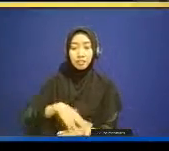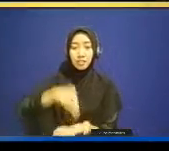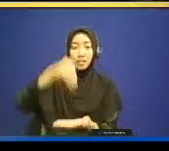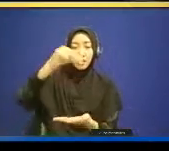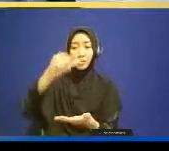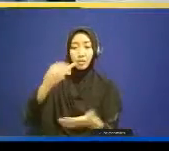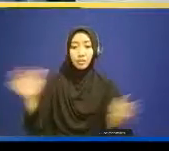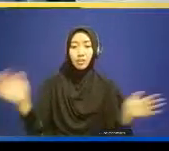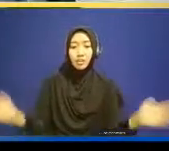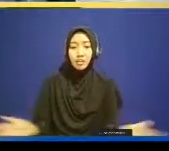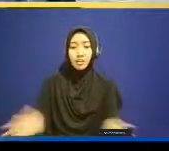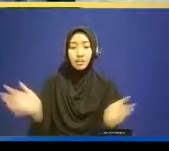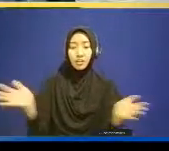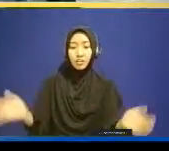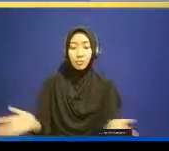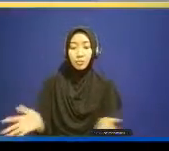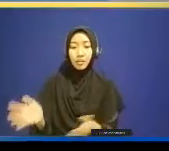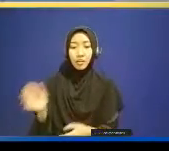hi